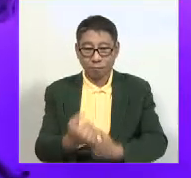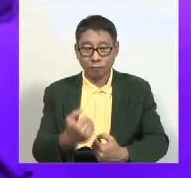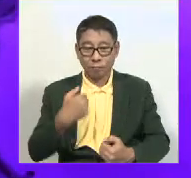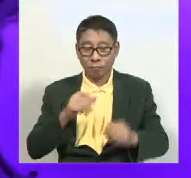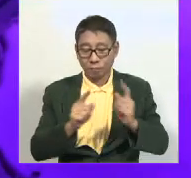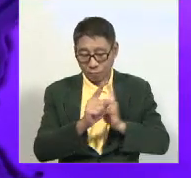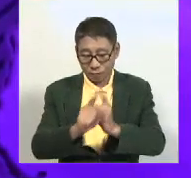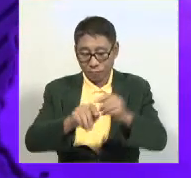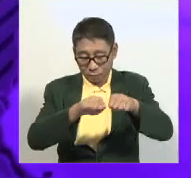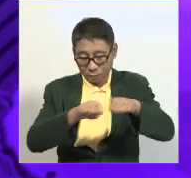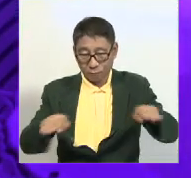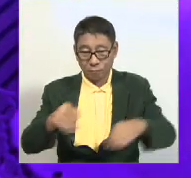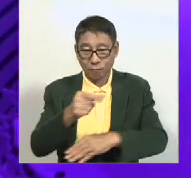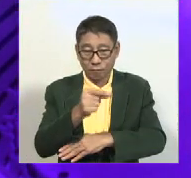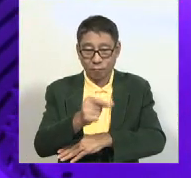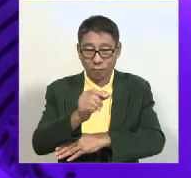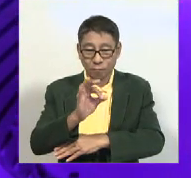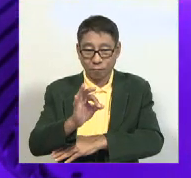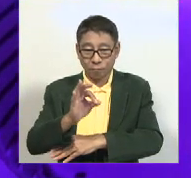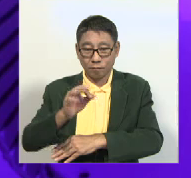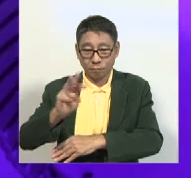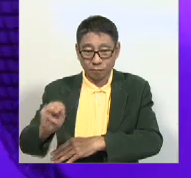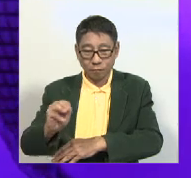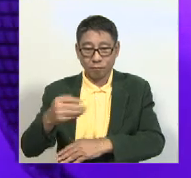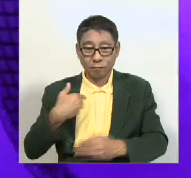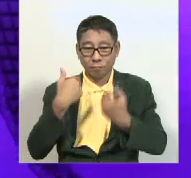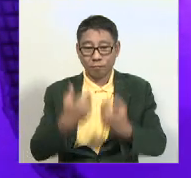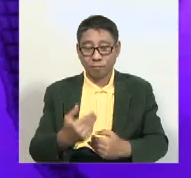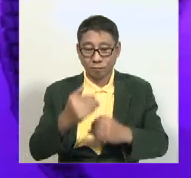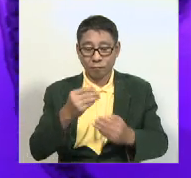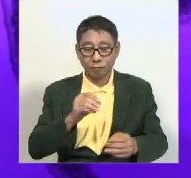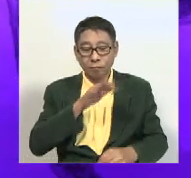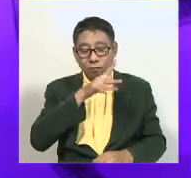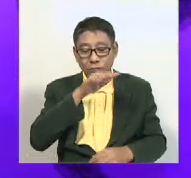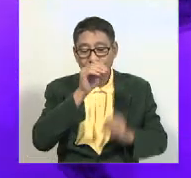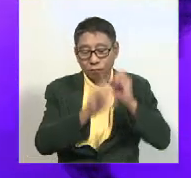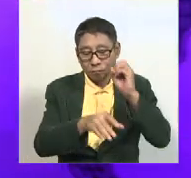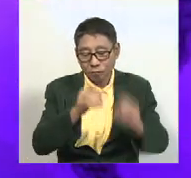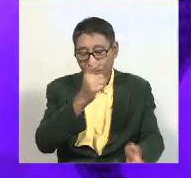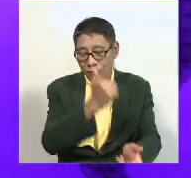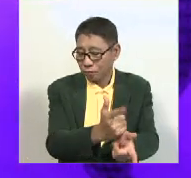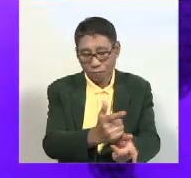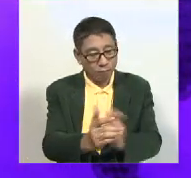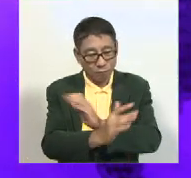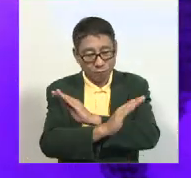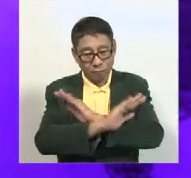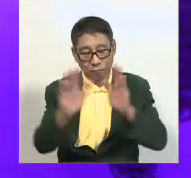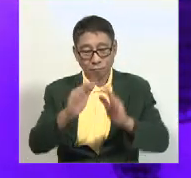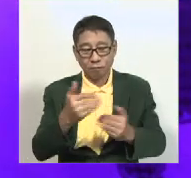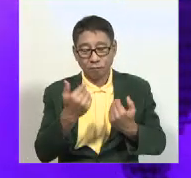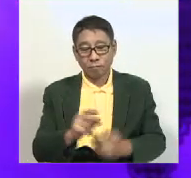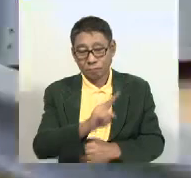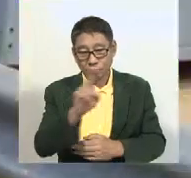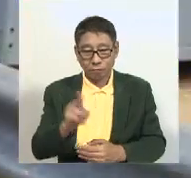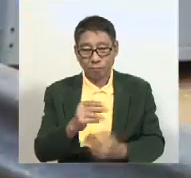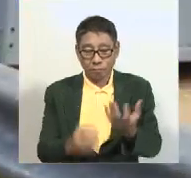ามมาตรฐาน GFM หรือว่า GAP งดการใช้เศษอาหารเลี้ยงสุกรถ้าจำเป็นก็ควรใช้เศษอาห